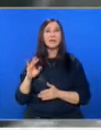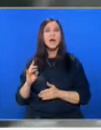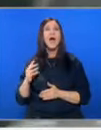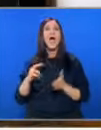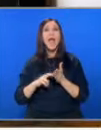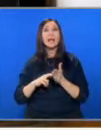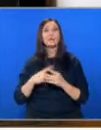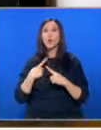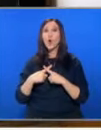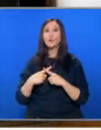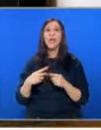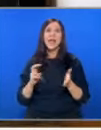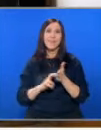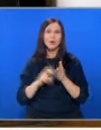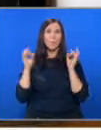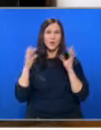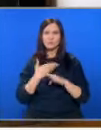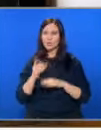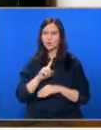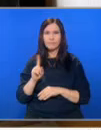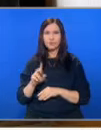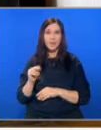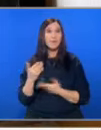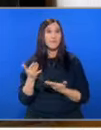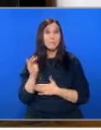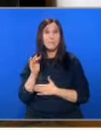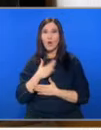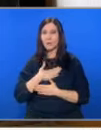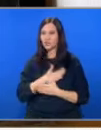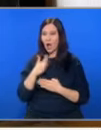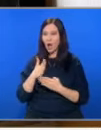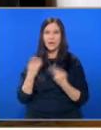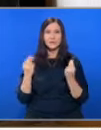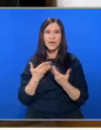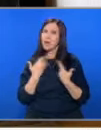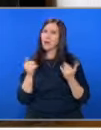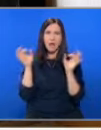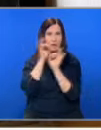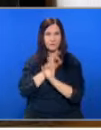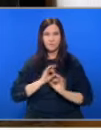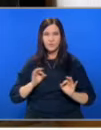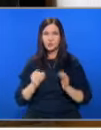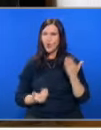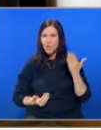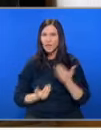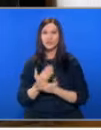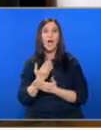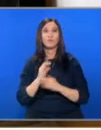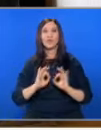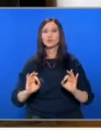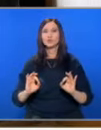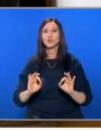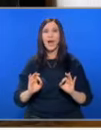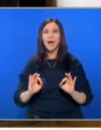и Енергопро. Ние все още не можем да кажем каква би била нашата крайна цена. Нямаме нито начална яснота